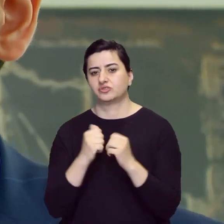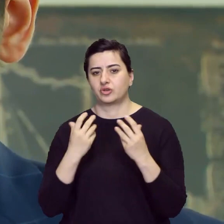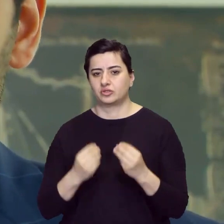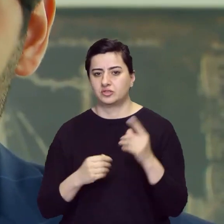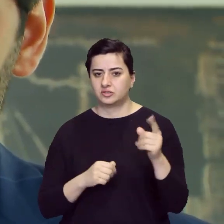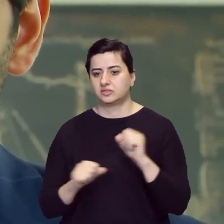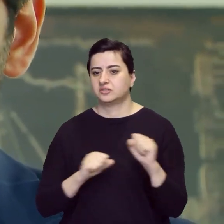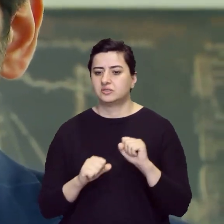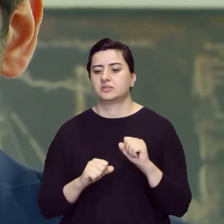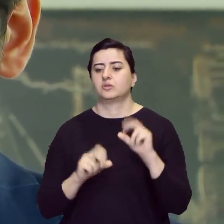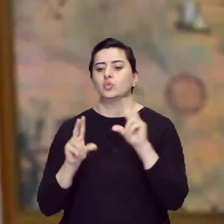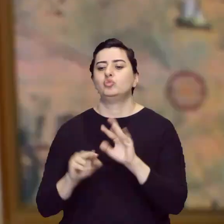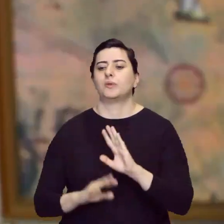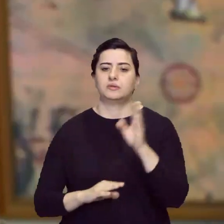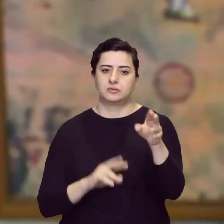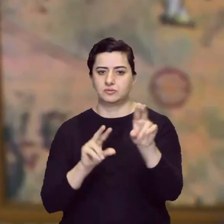o da kanepede yatmak istedi.